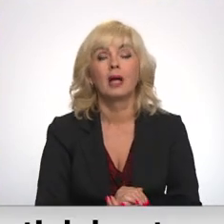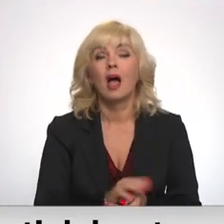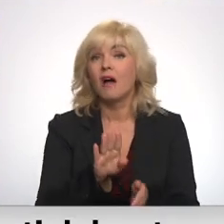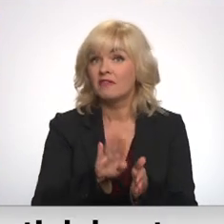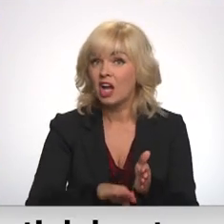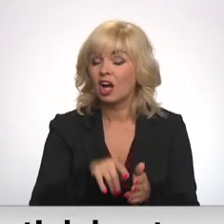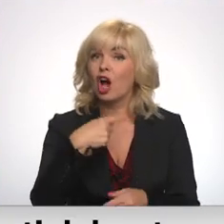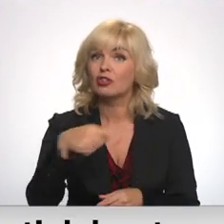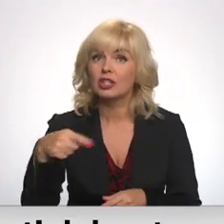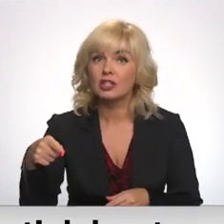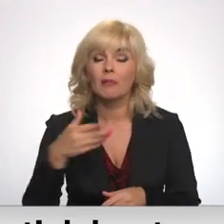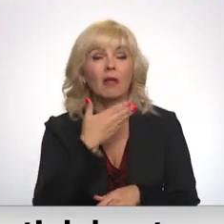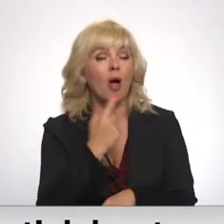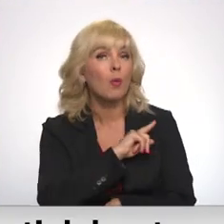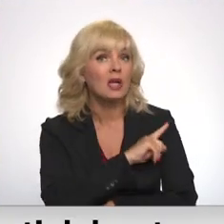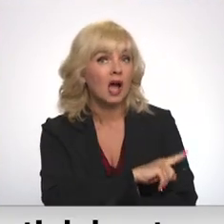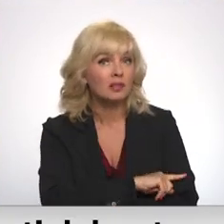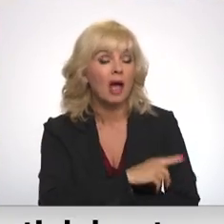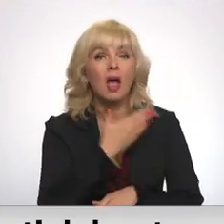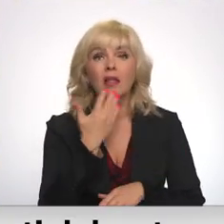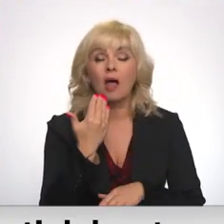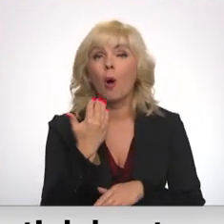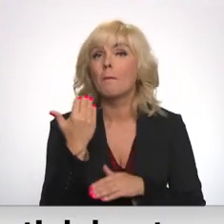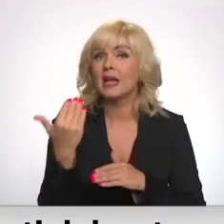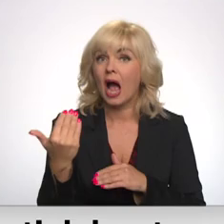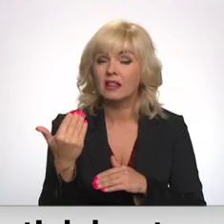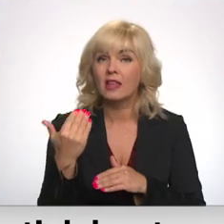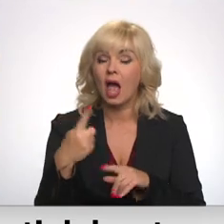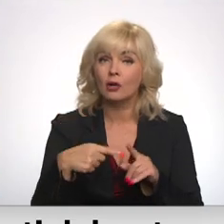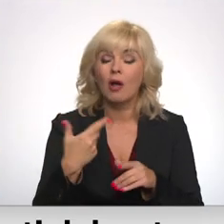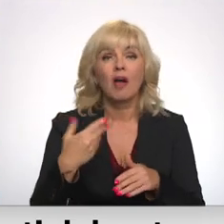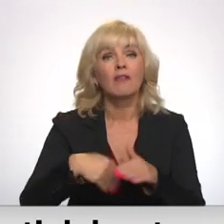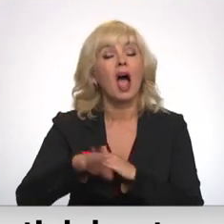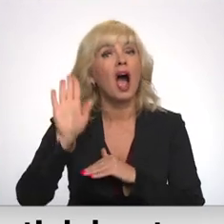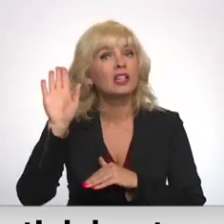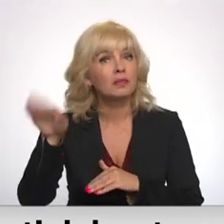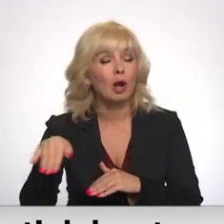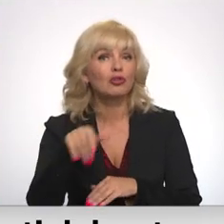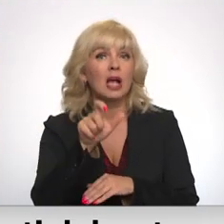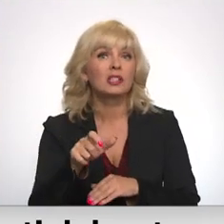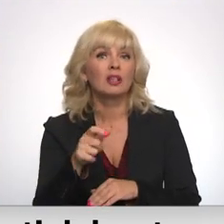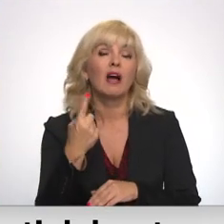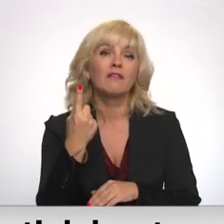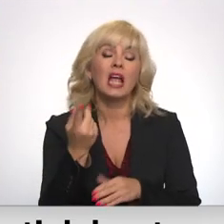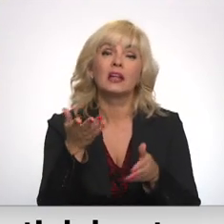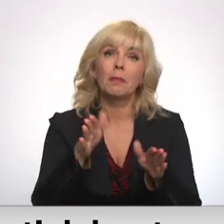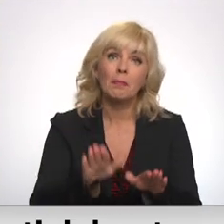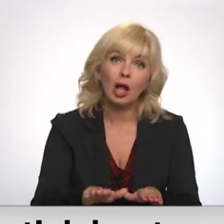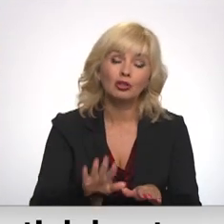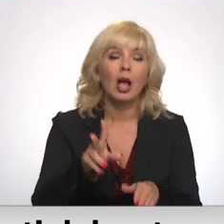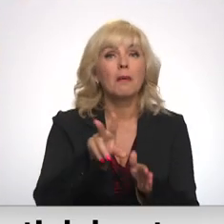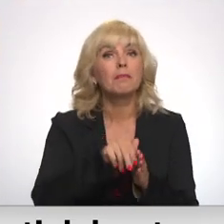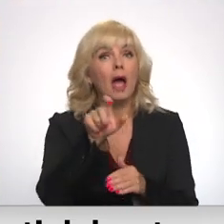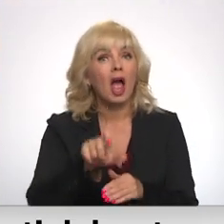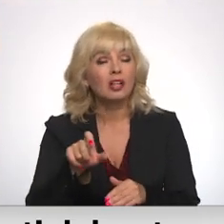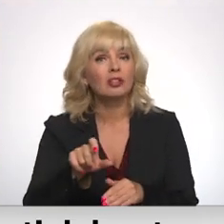Vienkārši citiem vai nu nav iespējas, vai arī nav vairs piederīgo, vai arī aizbraukuši un cilvēki vieni palikuši, vai arī